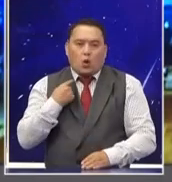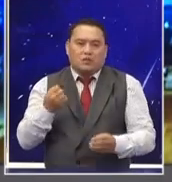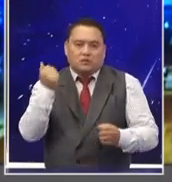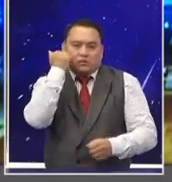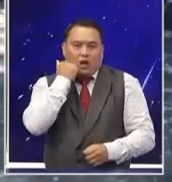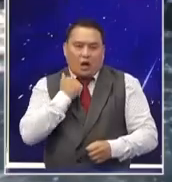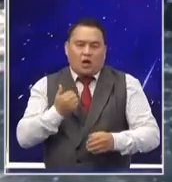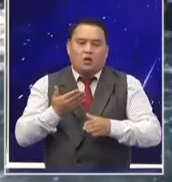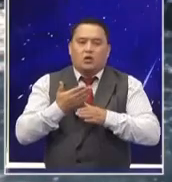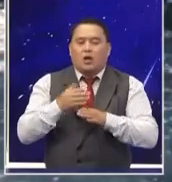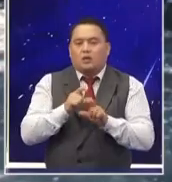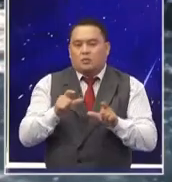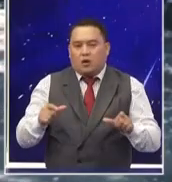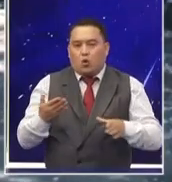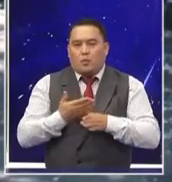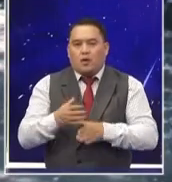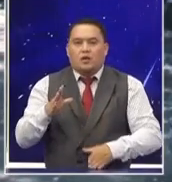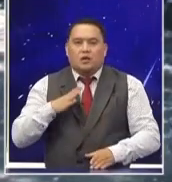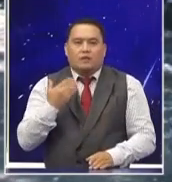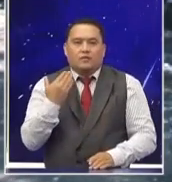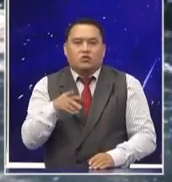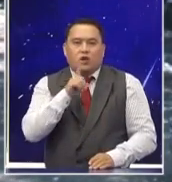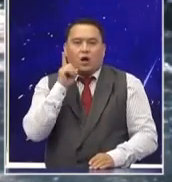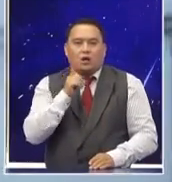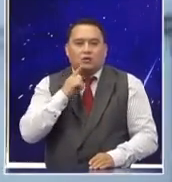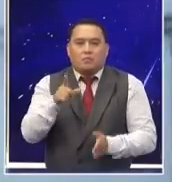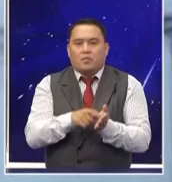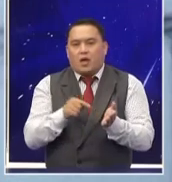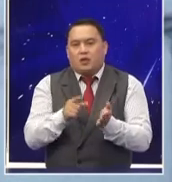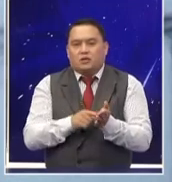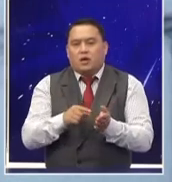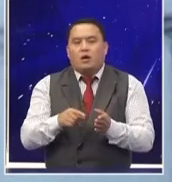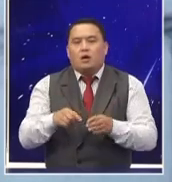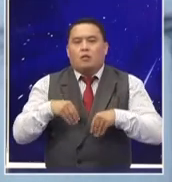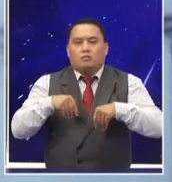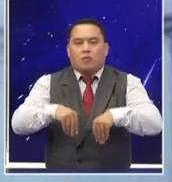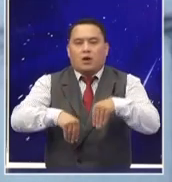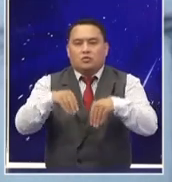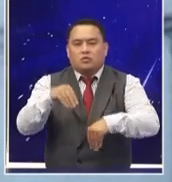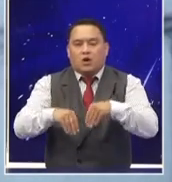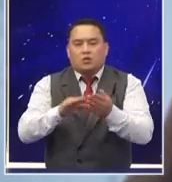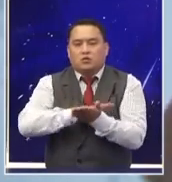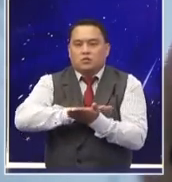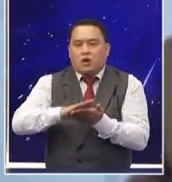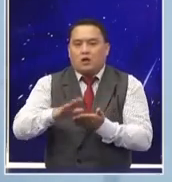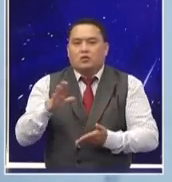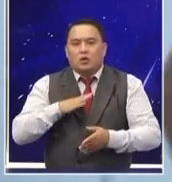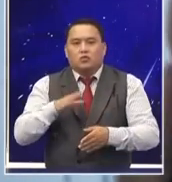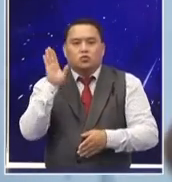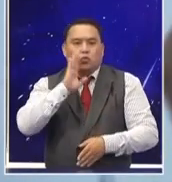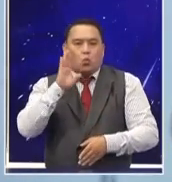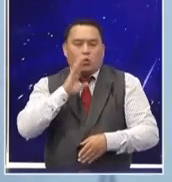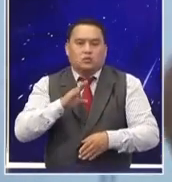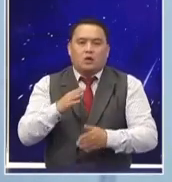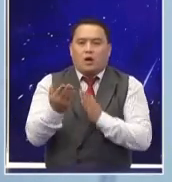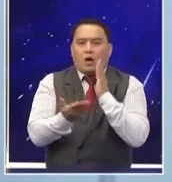қарттарға жәрдемдесті. Солардың бірі Нұрбану Төлеуова жастар зейнеткерлердің бақшасына барып, арамшөптерден тазартты, суғарды.